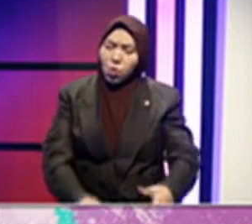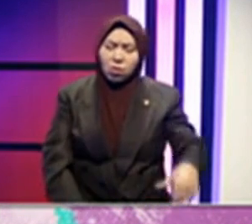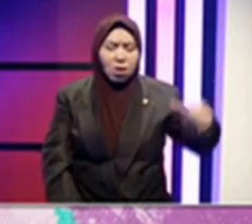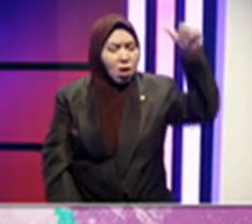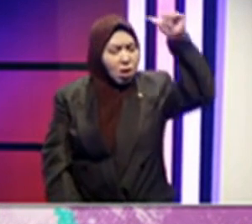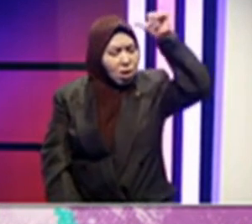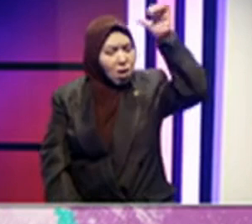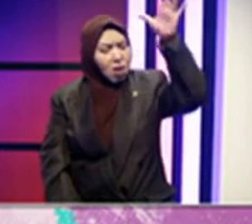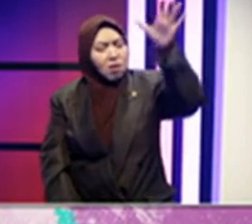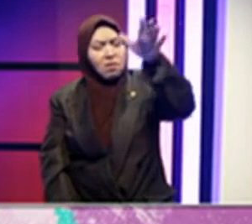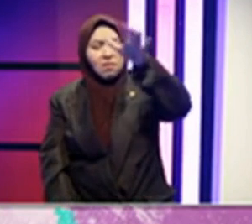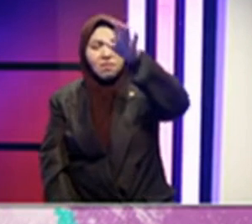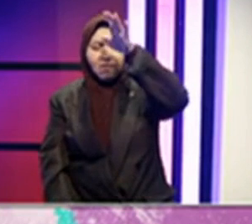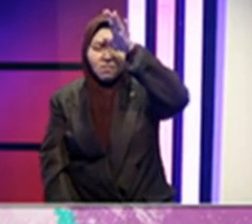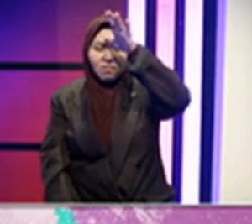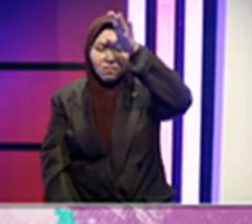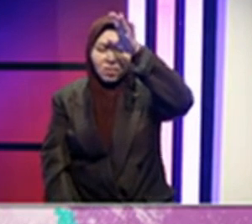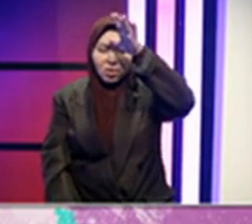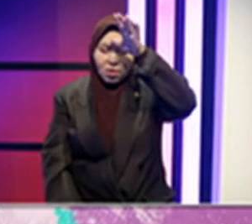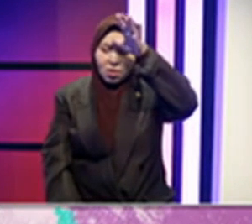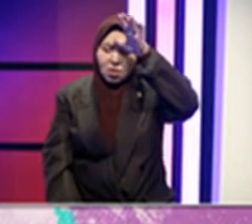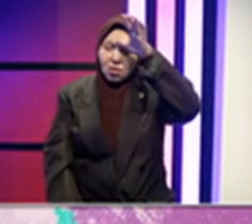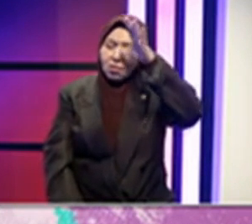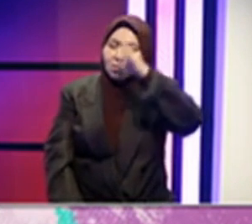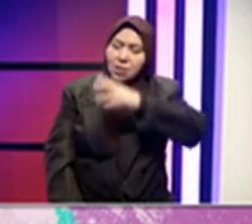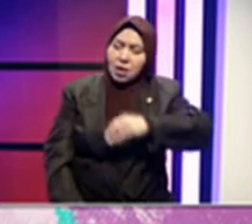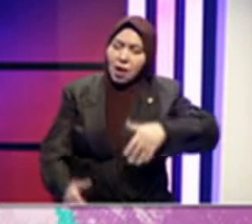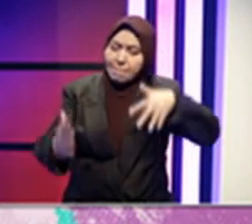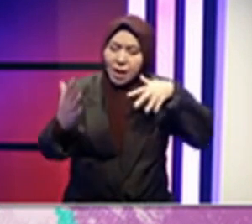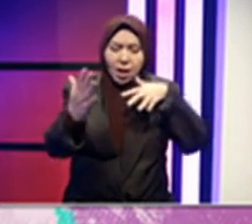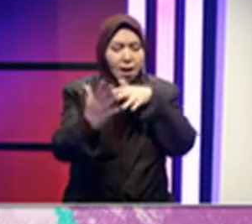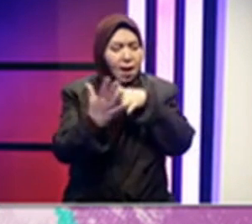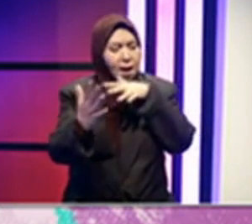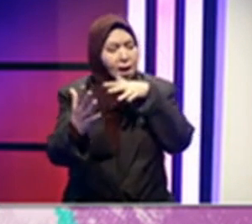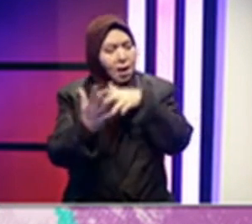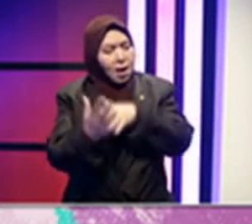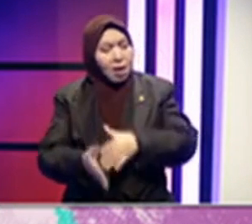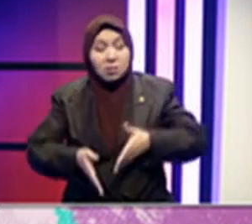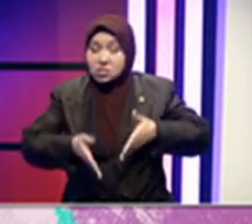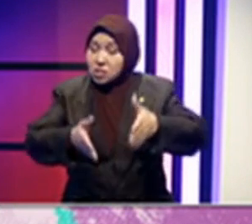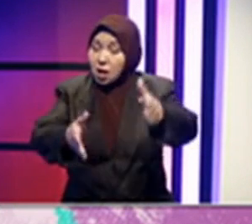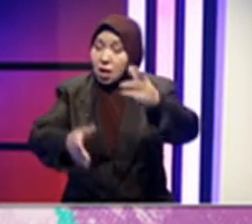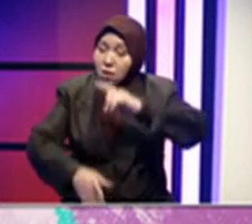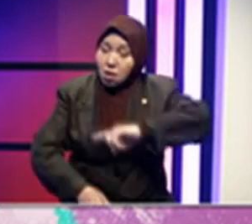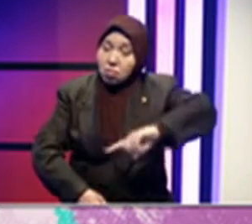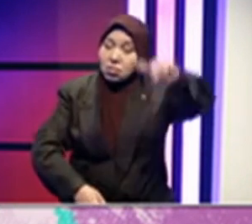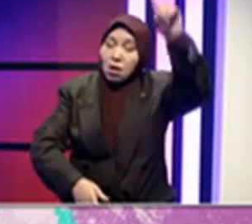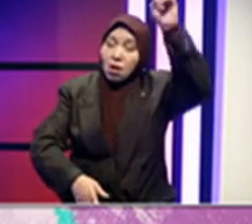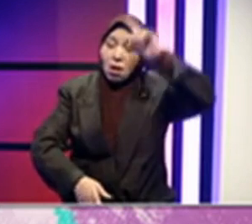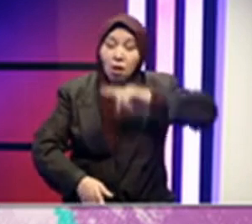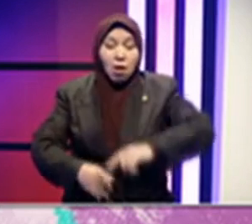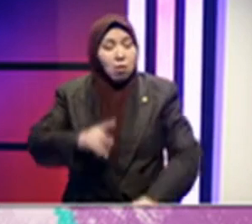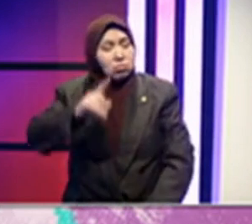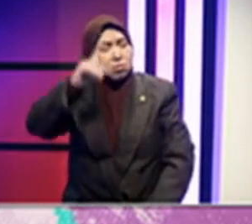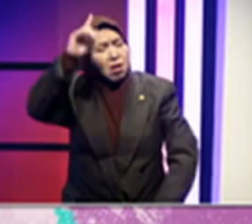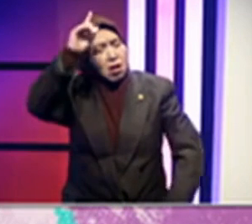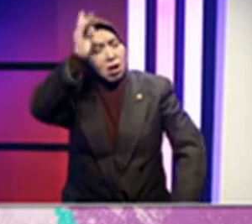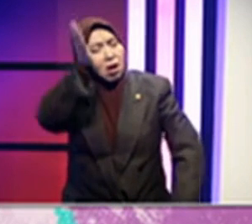الذين كفروا وصدوا عن سبيل الله